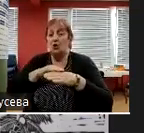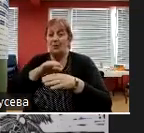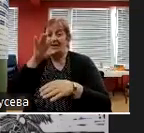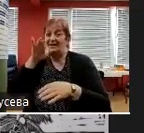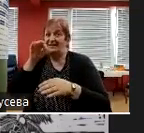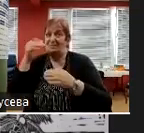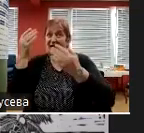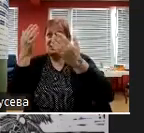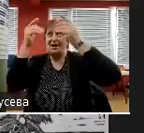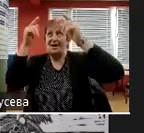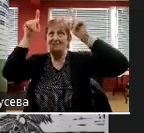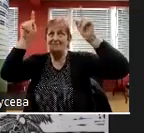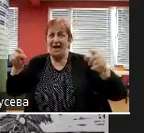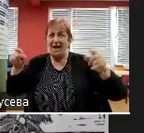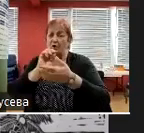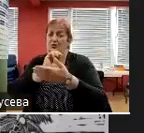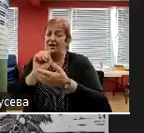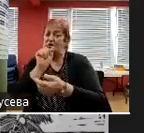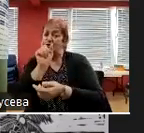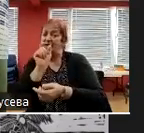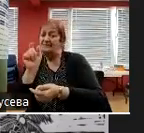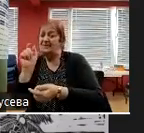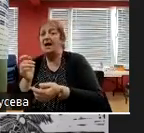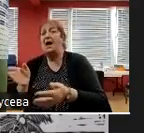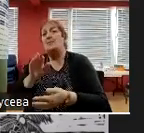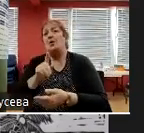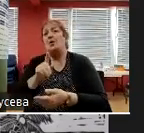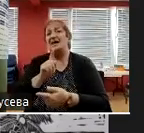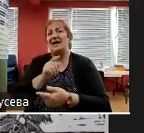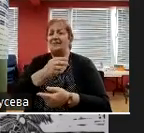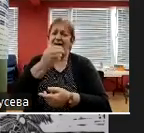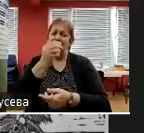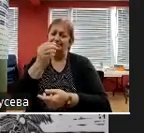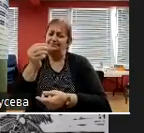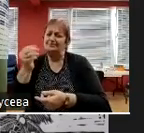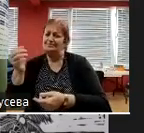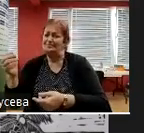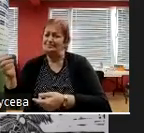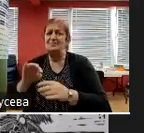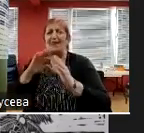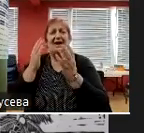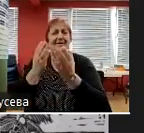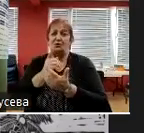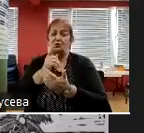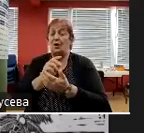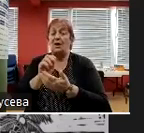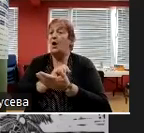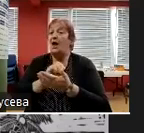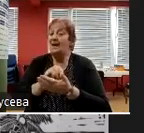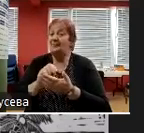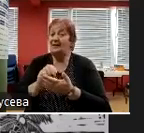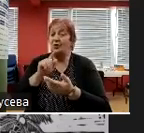фона и шрифта, защото после трябва да се маркира всичко, което е написано и да